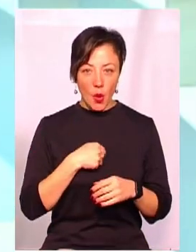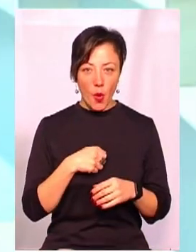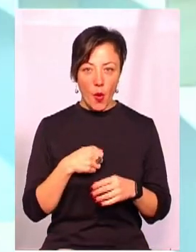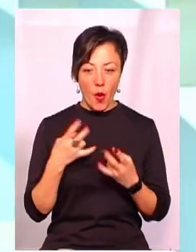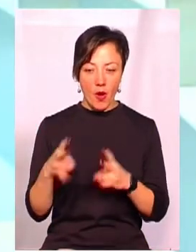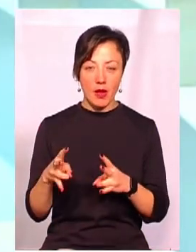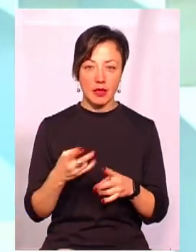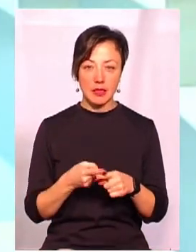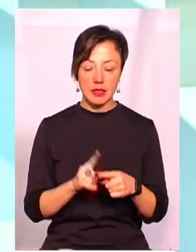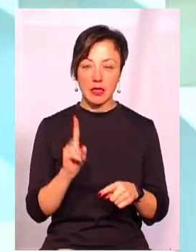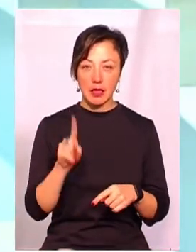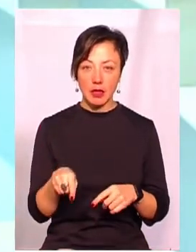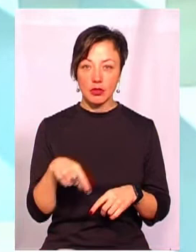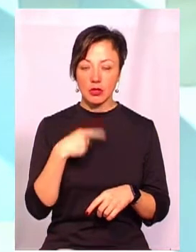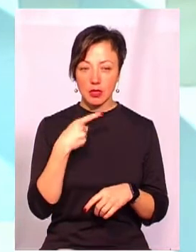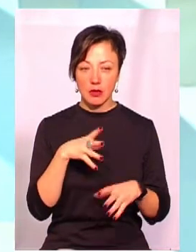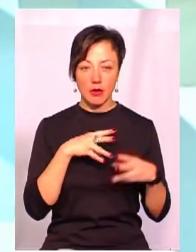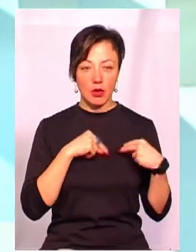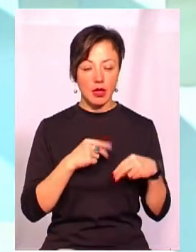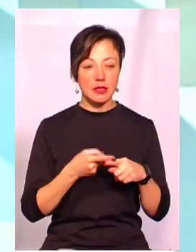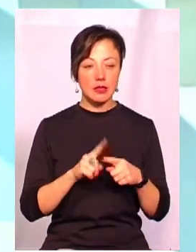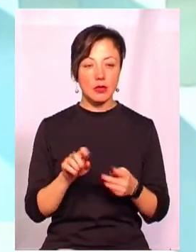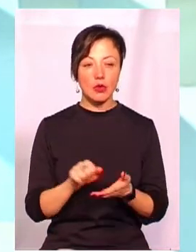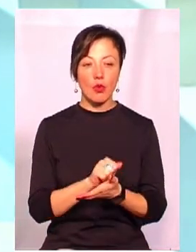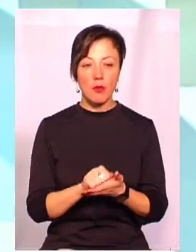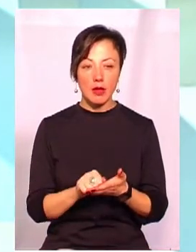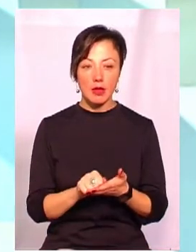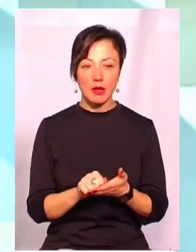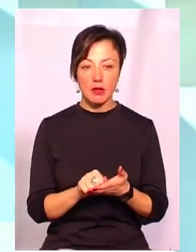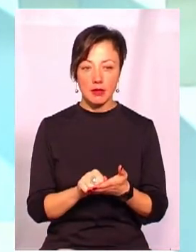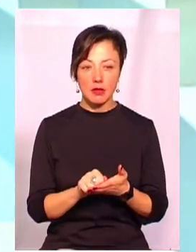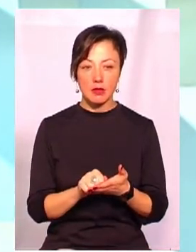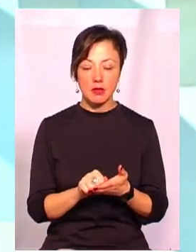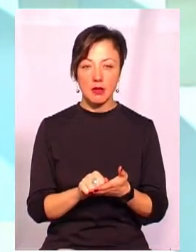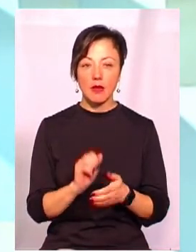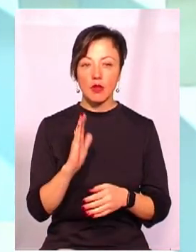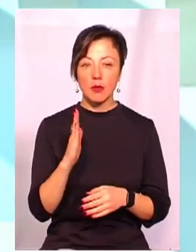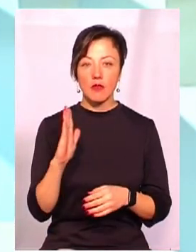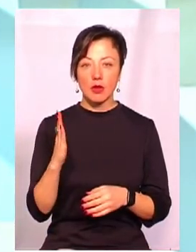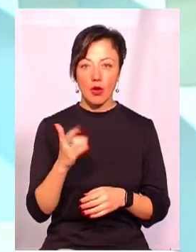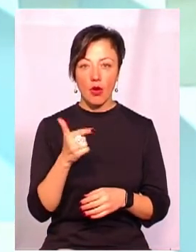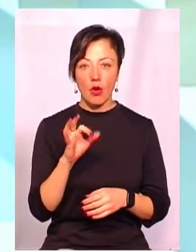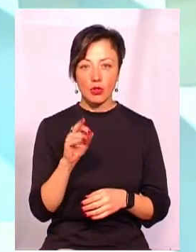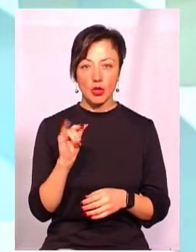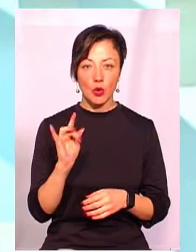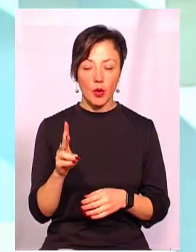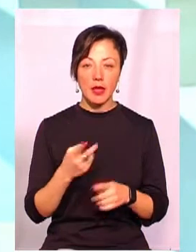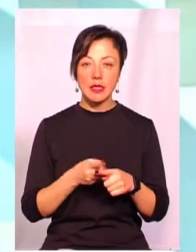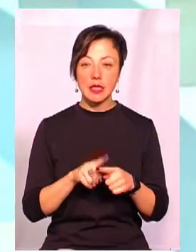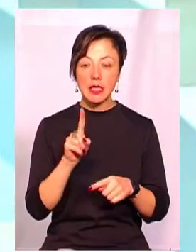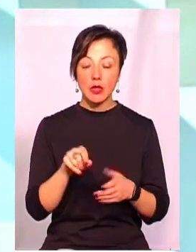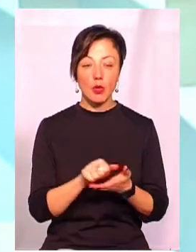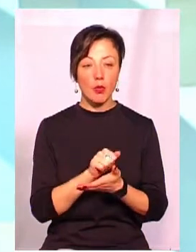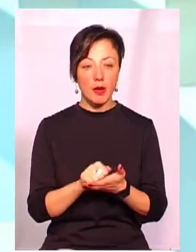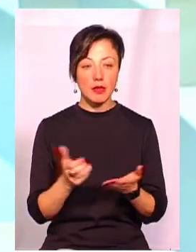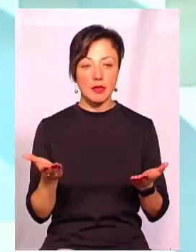Найбільше зло, це знову ж те, про що сказав колега. Це ті документи, не колега, а Володимир Володимирович Гончарук. Це ті